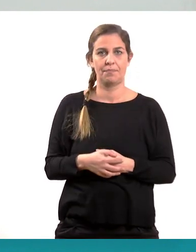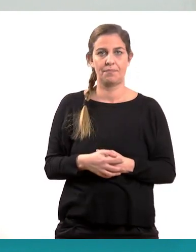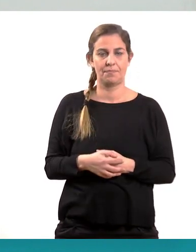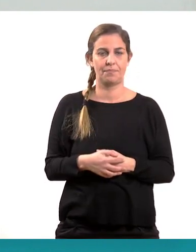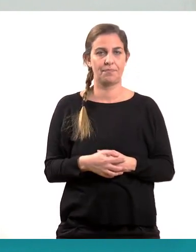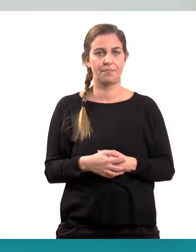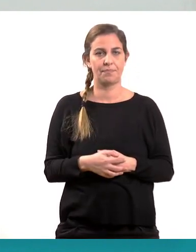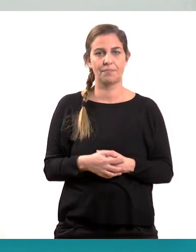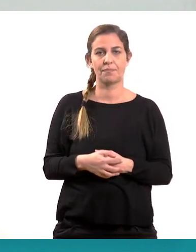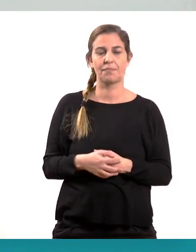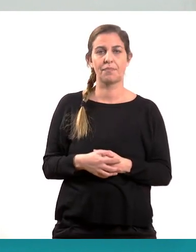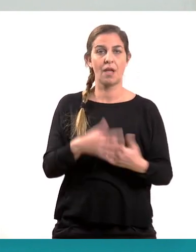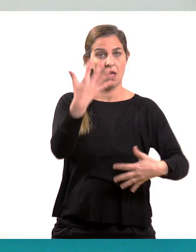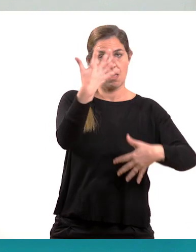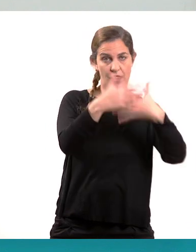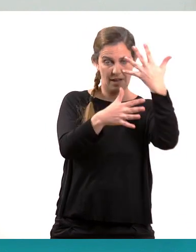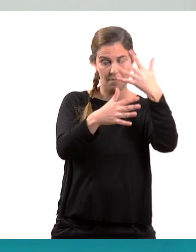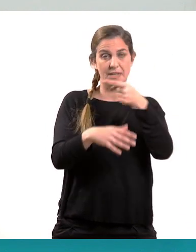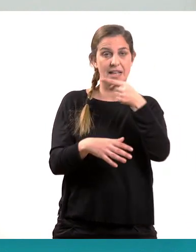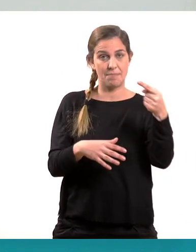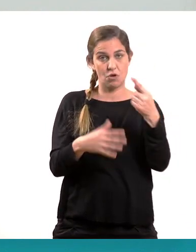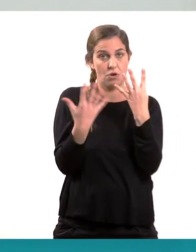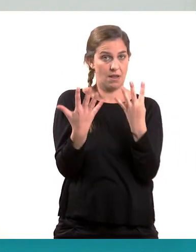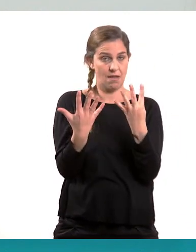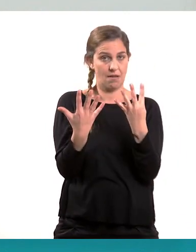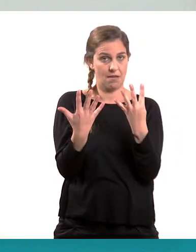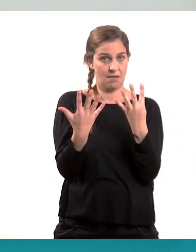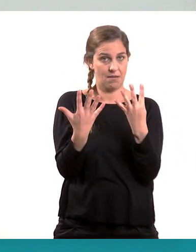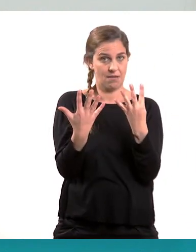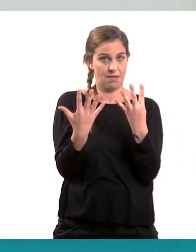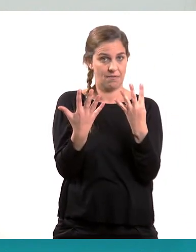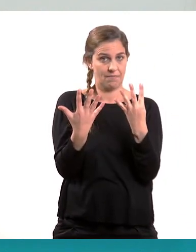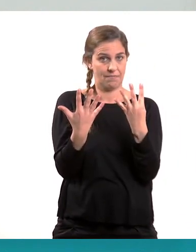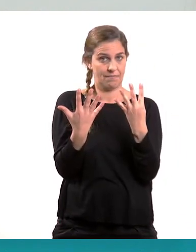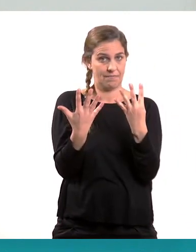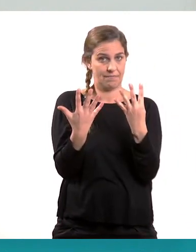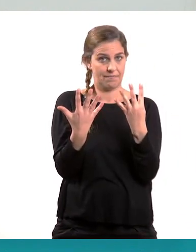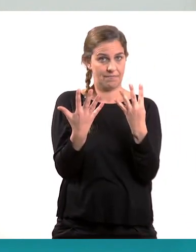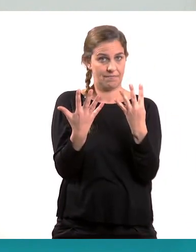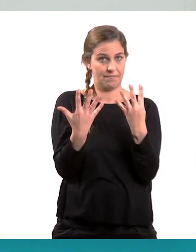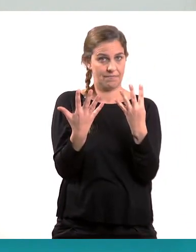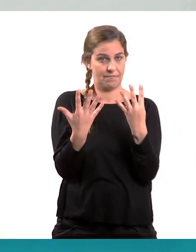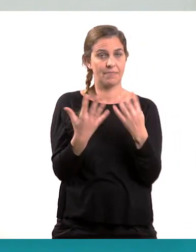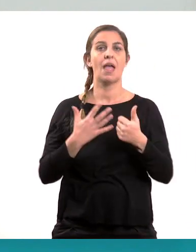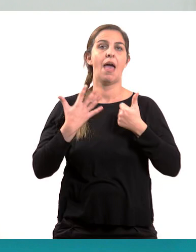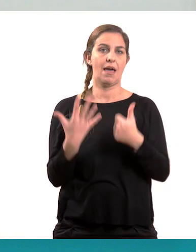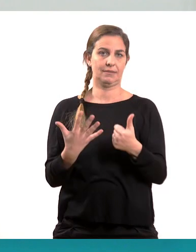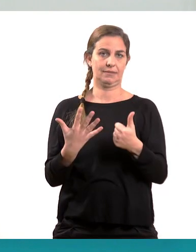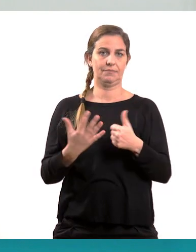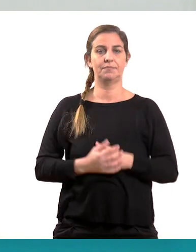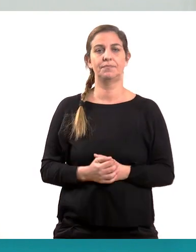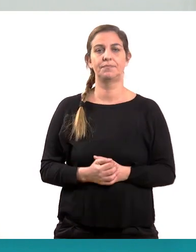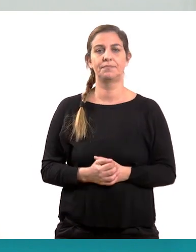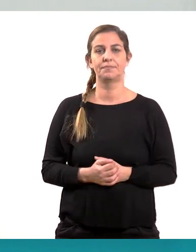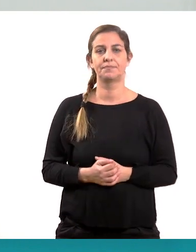Και λέμε τώρα, 15 βγάζω 9 ή 9 από 15, 6.